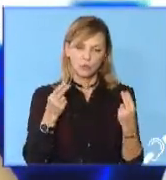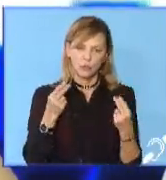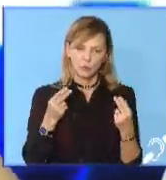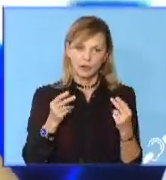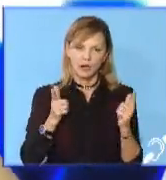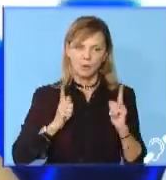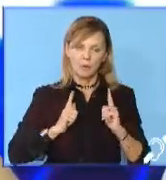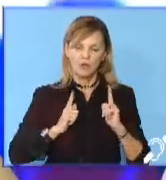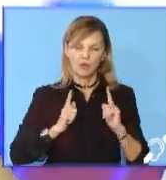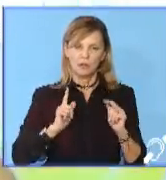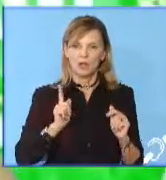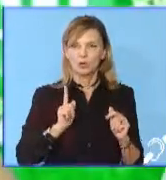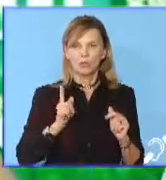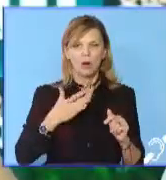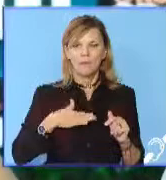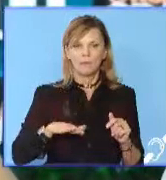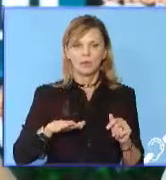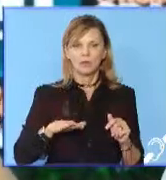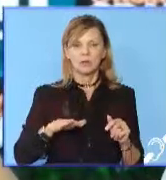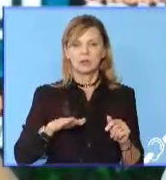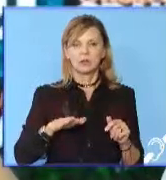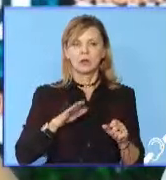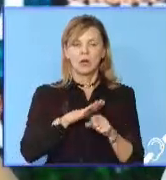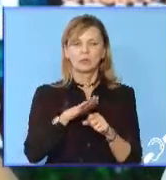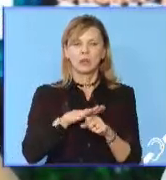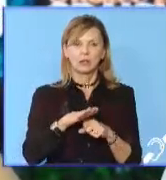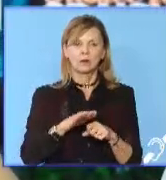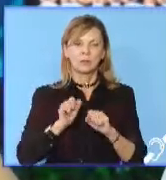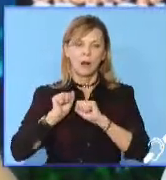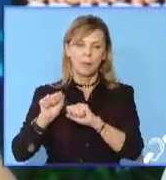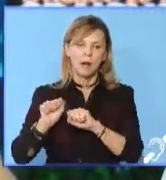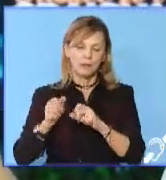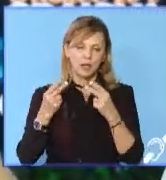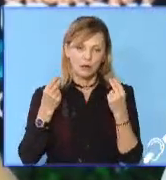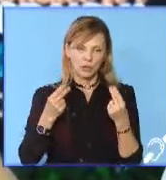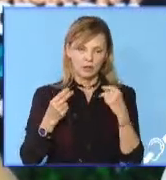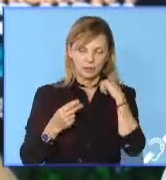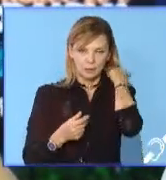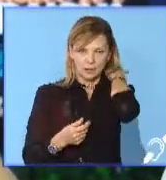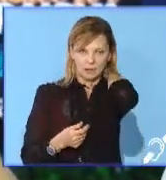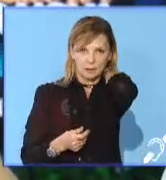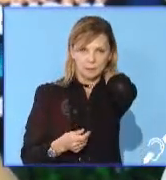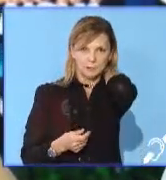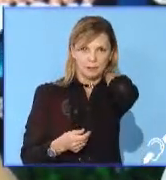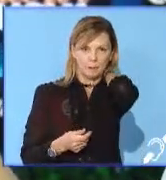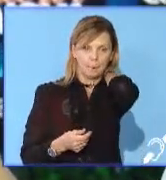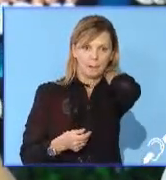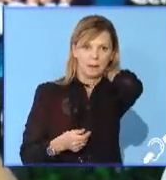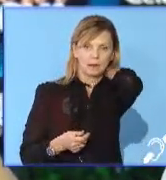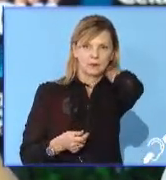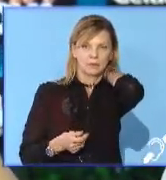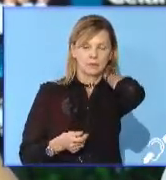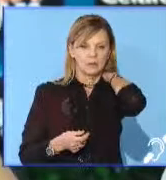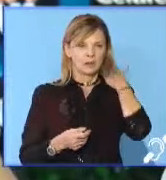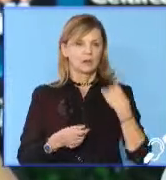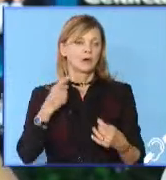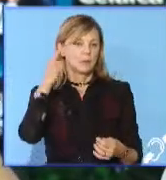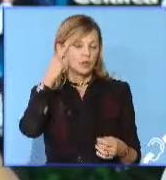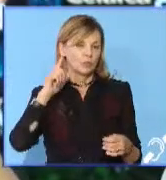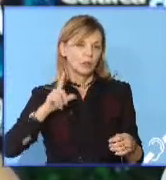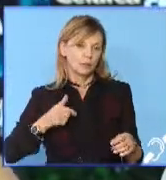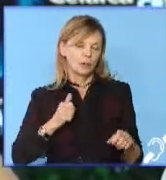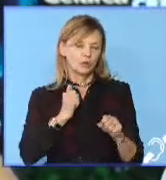în pressing, nu am încercat să, am încercat să nu-i lăsăm să joace pentru că pot pune probleme în treimea